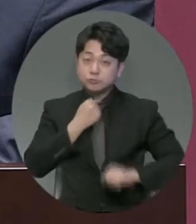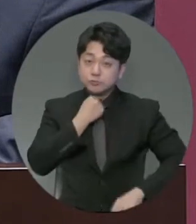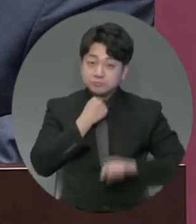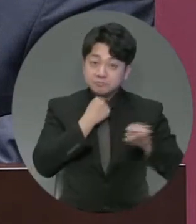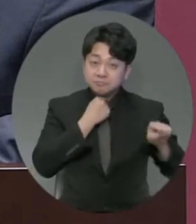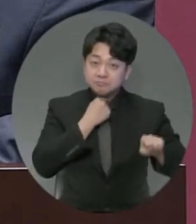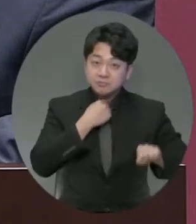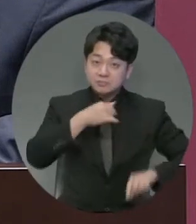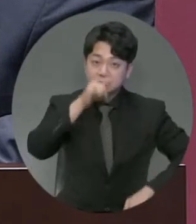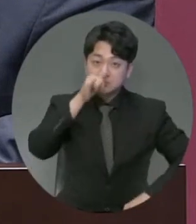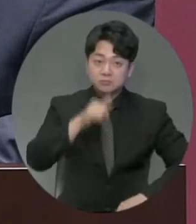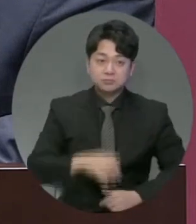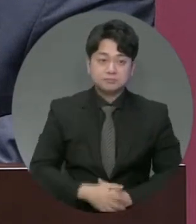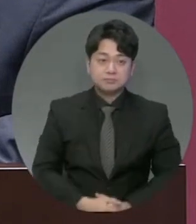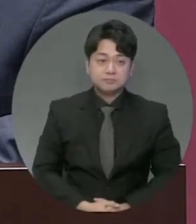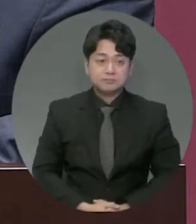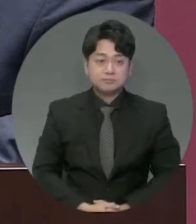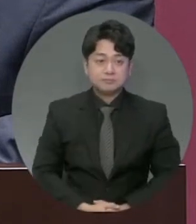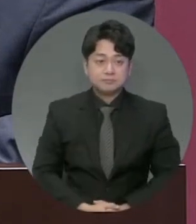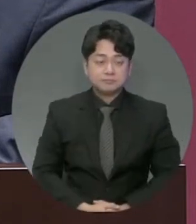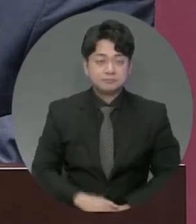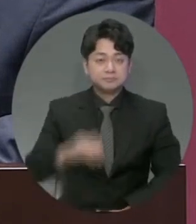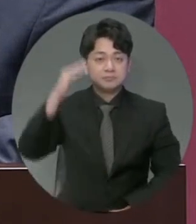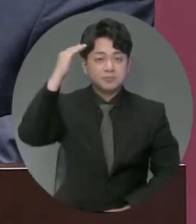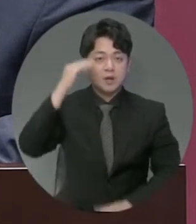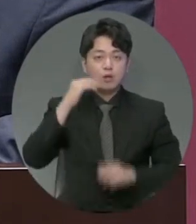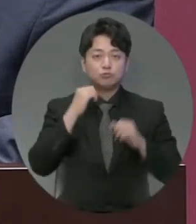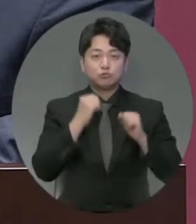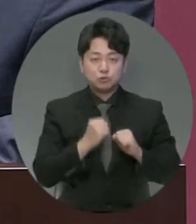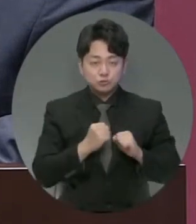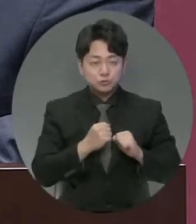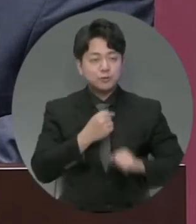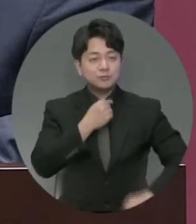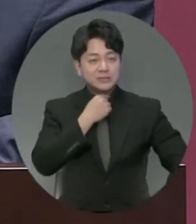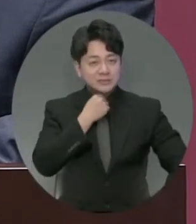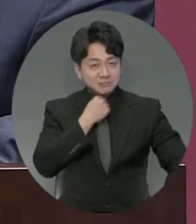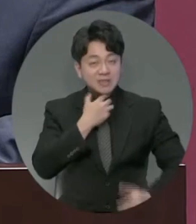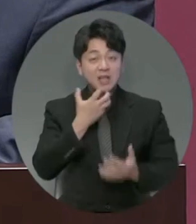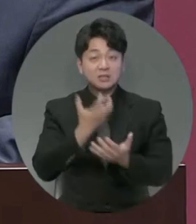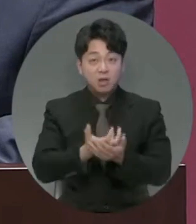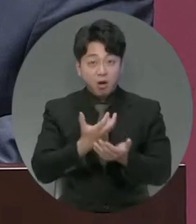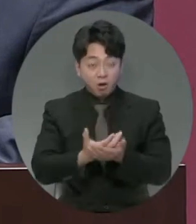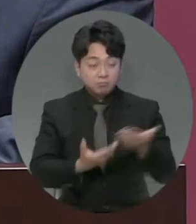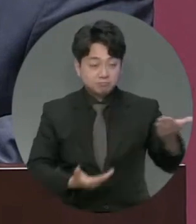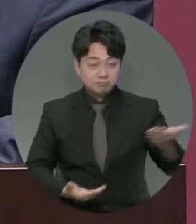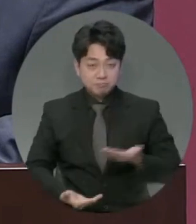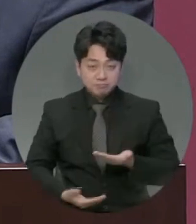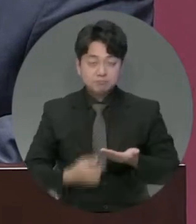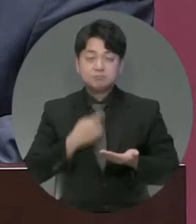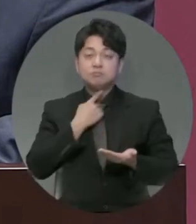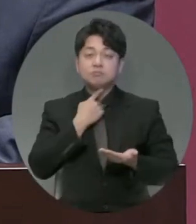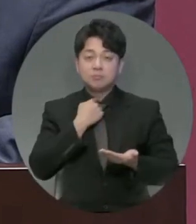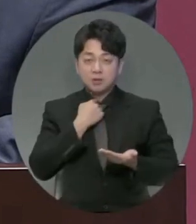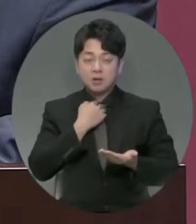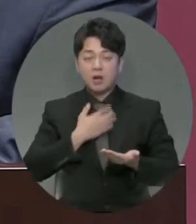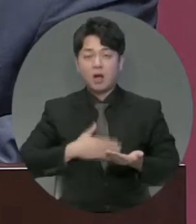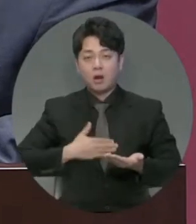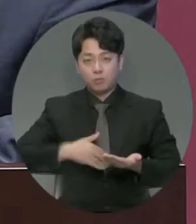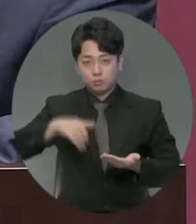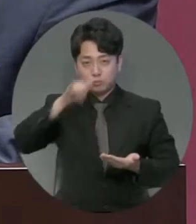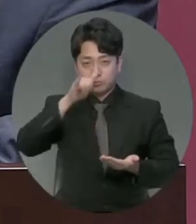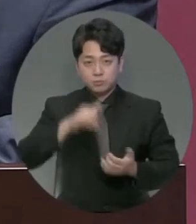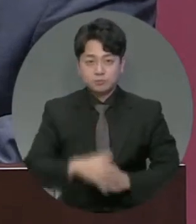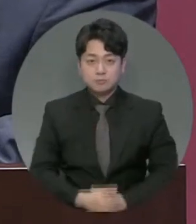거기서 기록으로 기순 의향서를 작성한 것은 중앙합동조사에서 기순 의향서를 작성한 것으로 제가 그렇게 알고